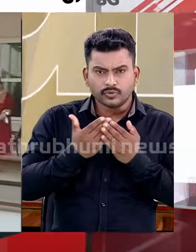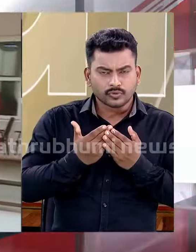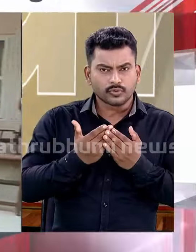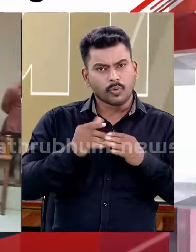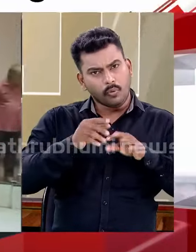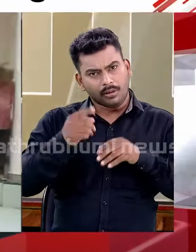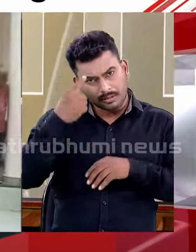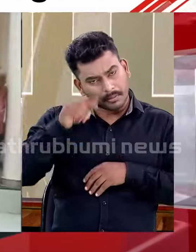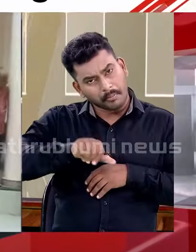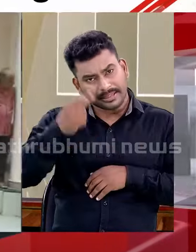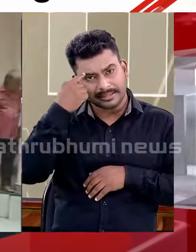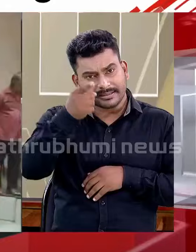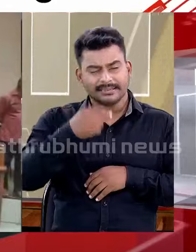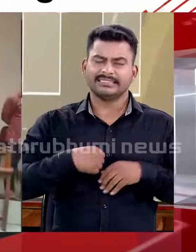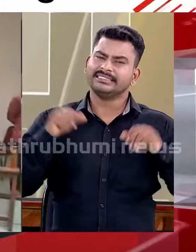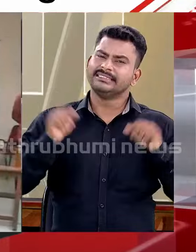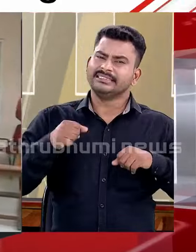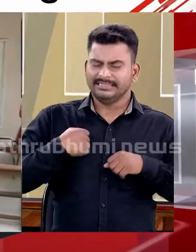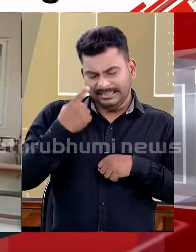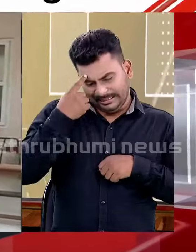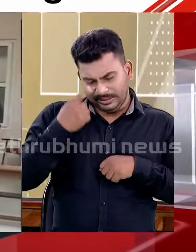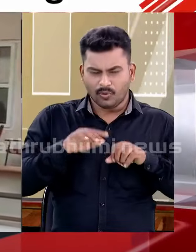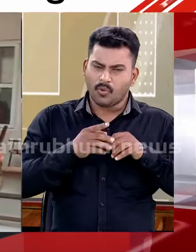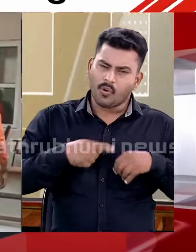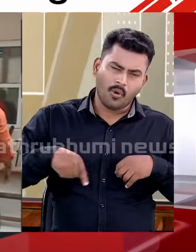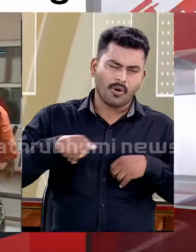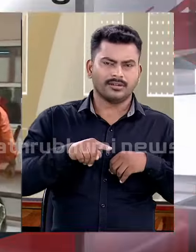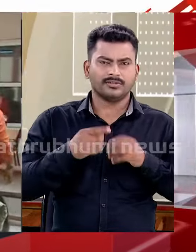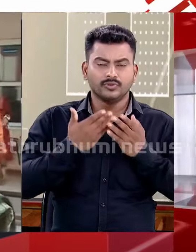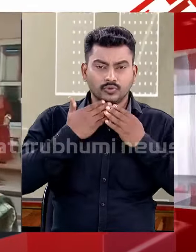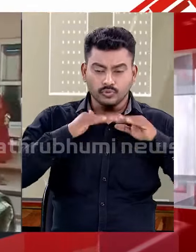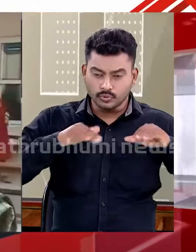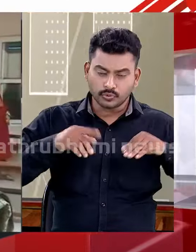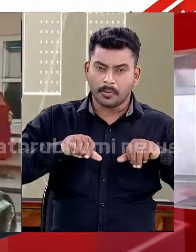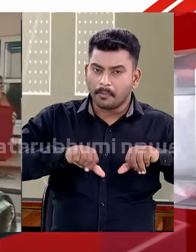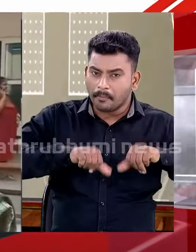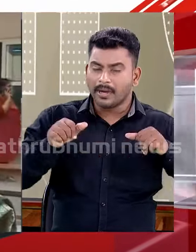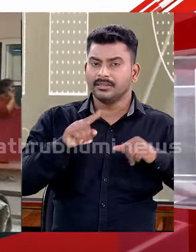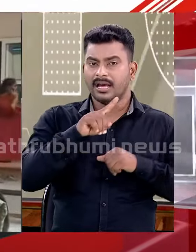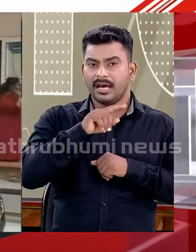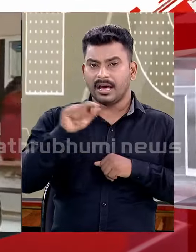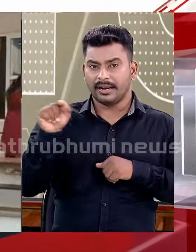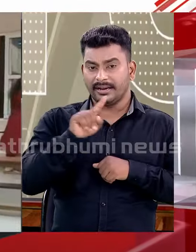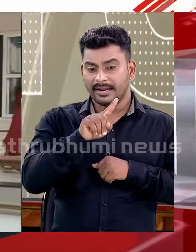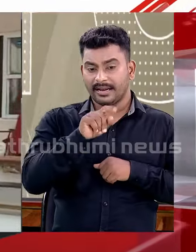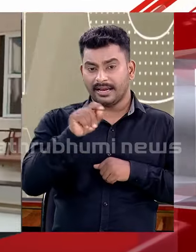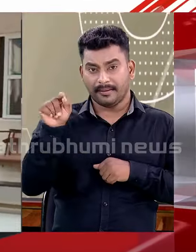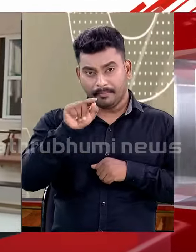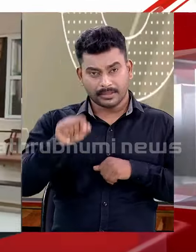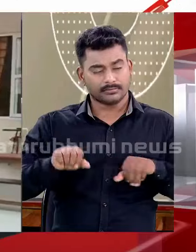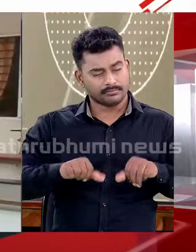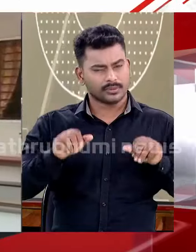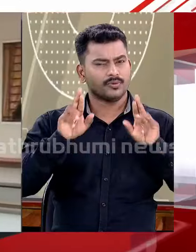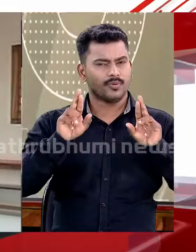തീർച്ചയായും. അതെ അതെ, ഈ ഒരു മികച്ച റിസൾട്ടാണ് ഞങ്ങൾ പ്രതീക്ഷിച്ചിരിക്കുന്നത്. കുട്ടികൾ ഈ വിജയം നേടും